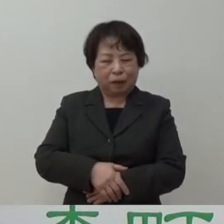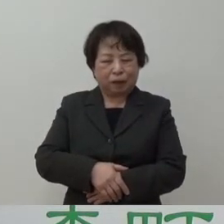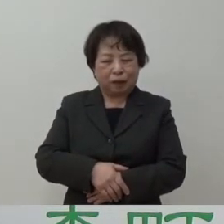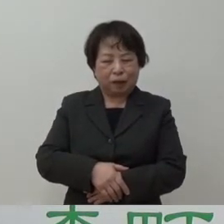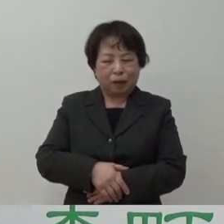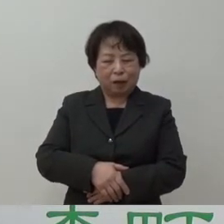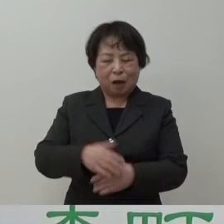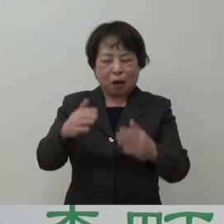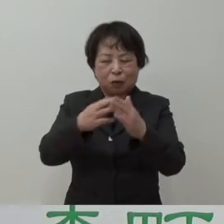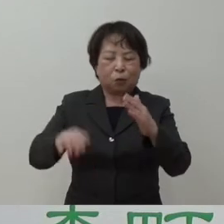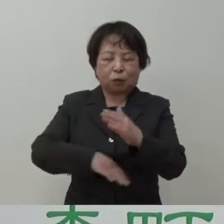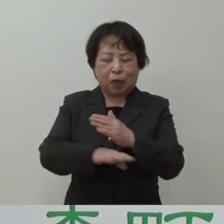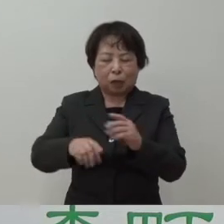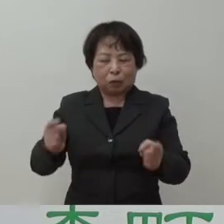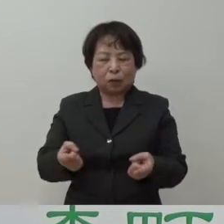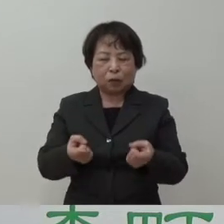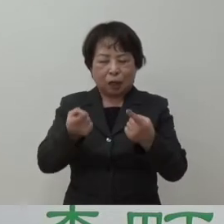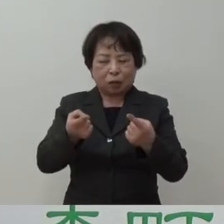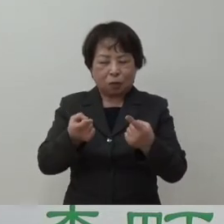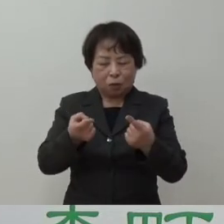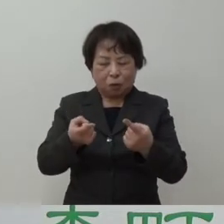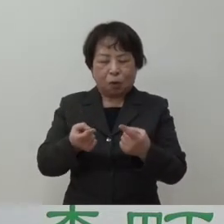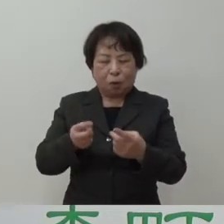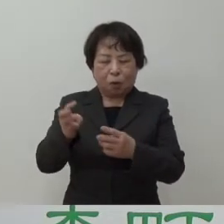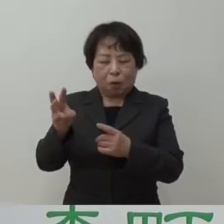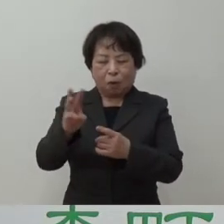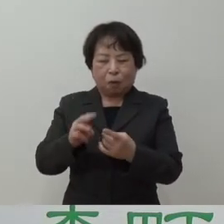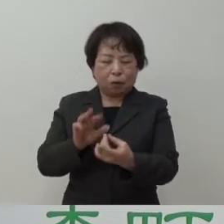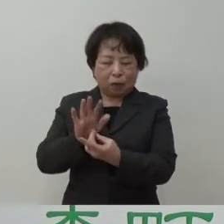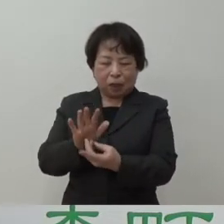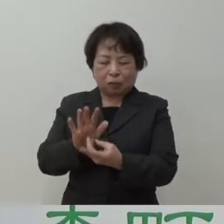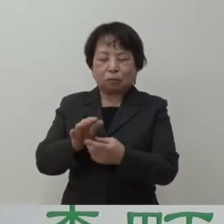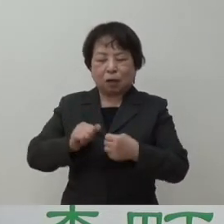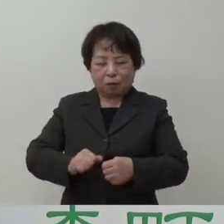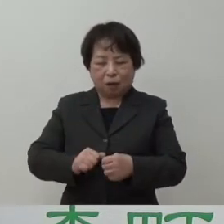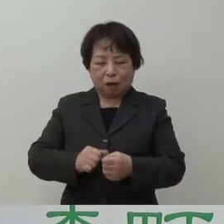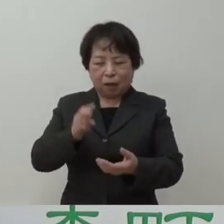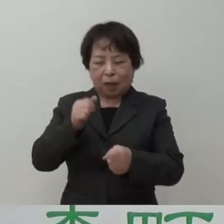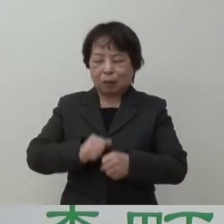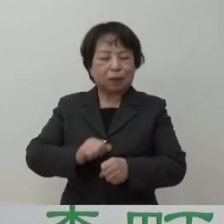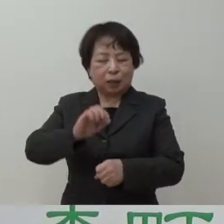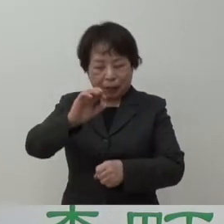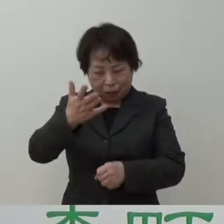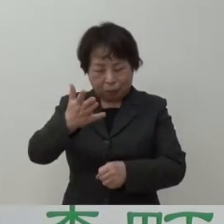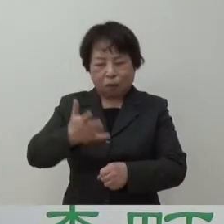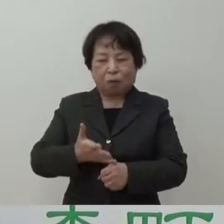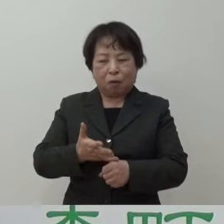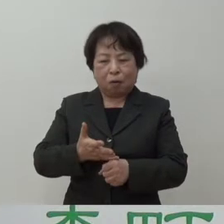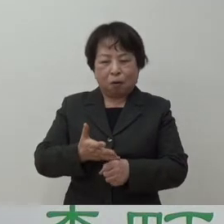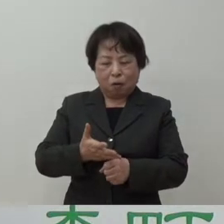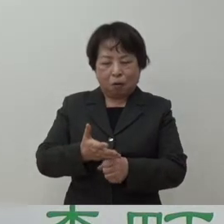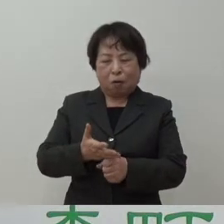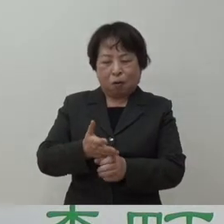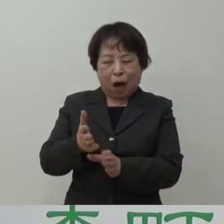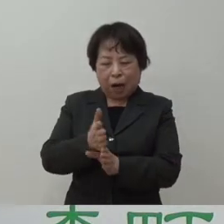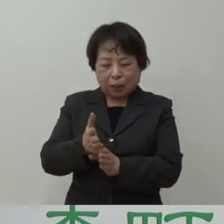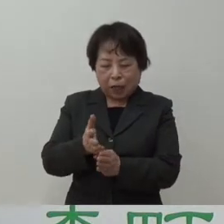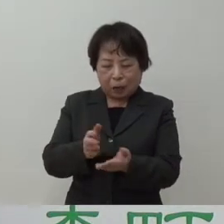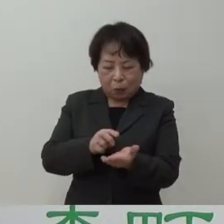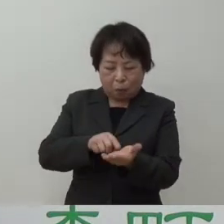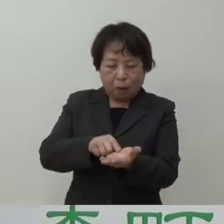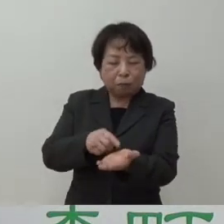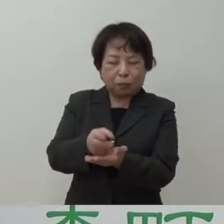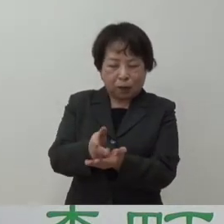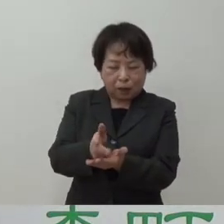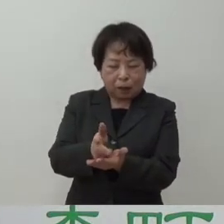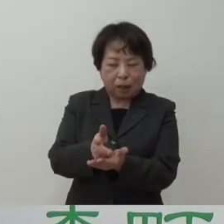町内一斉での防災訓練は行いませんが、ハザードマップや防災ガイドブ